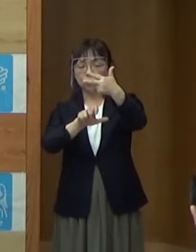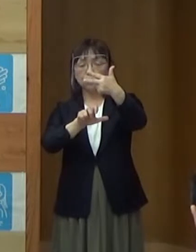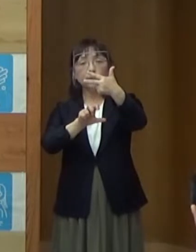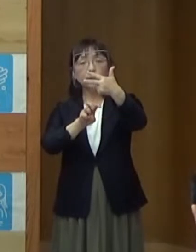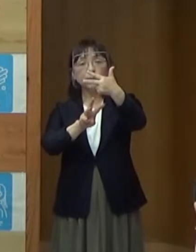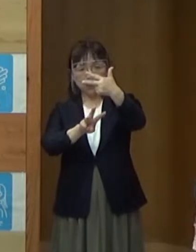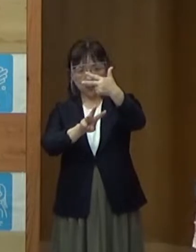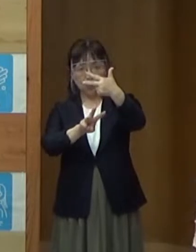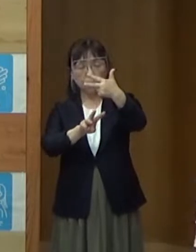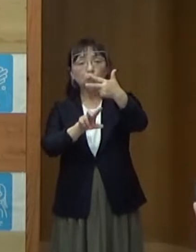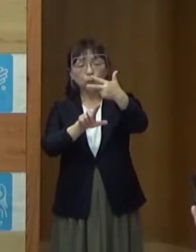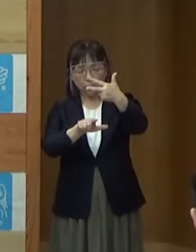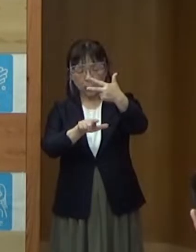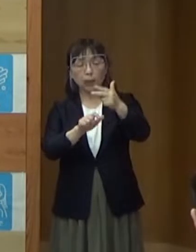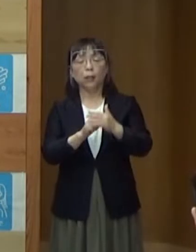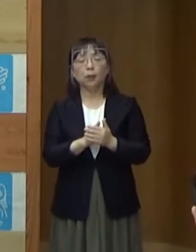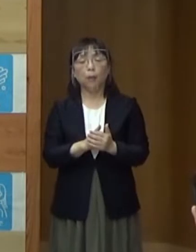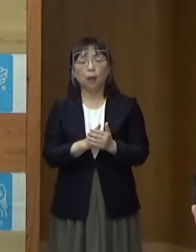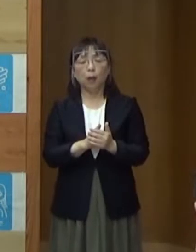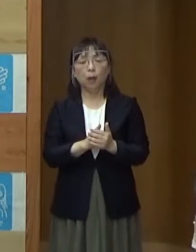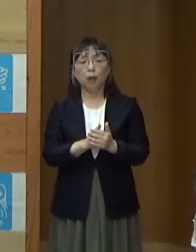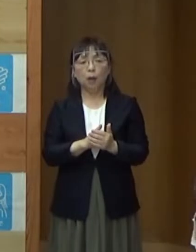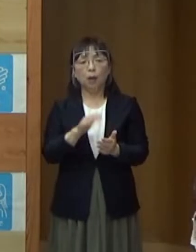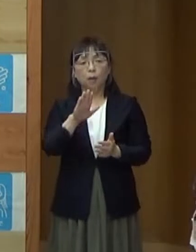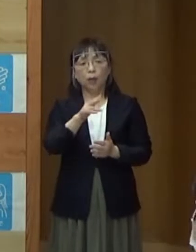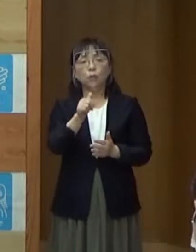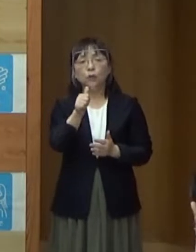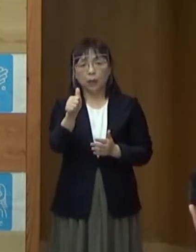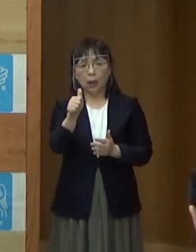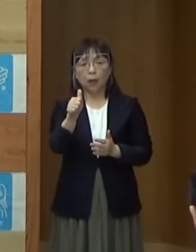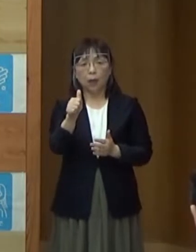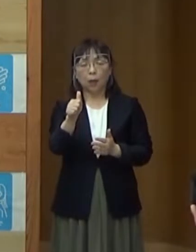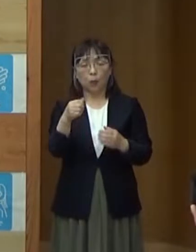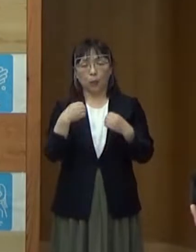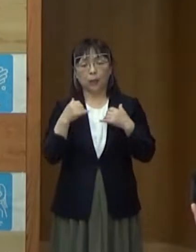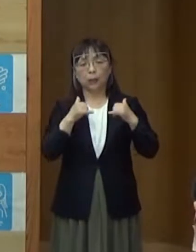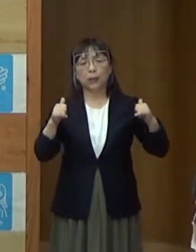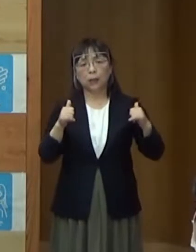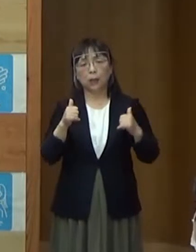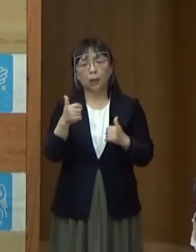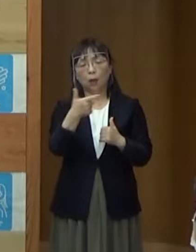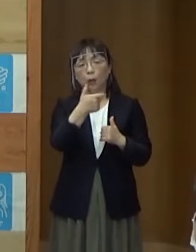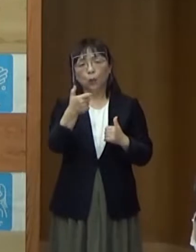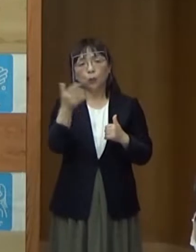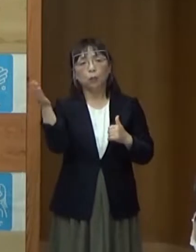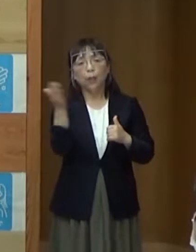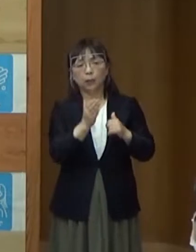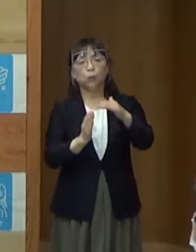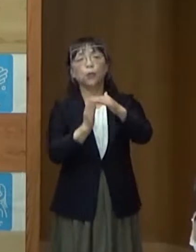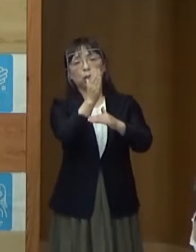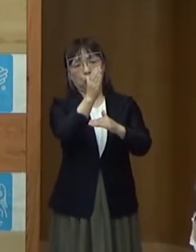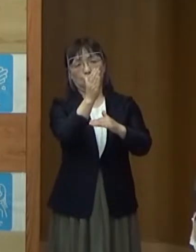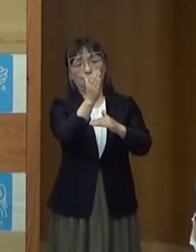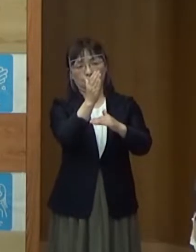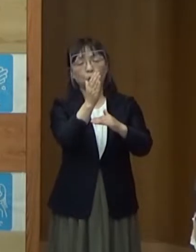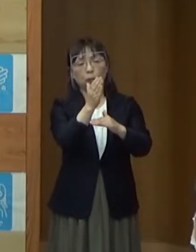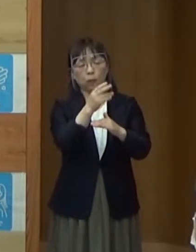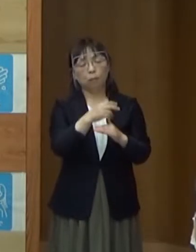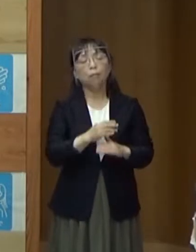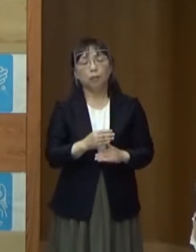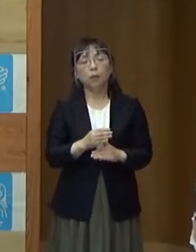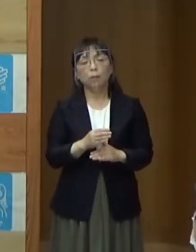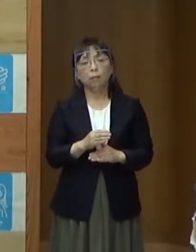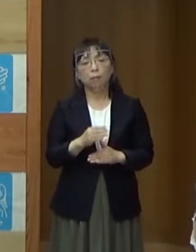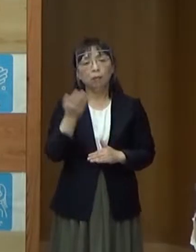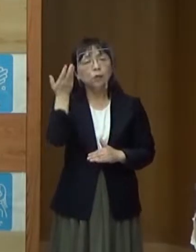株がですね、6割以上占めるんではないかというふうに推計されている、まあ、そういったものもあります